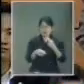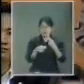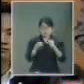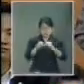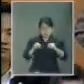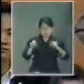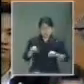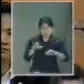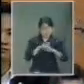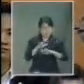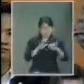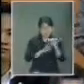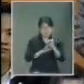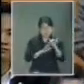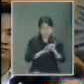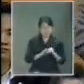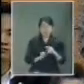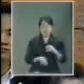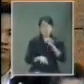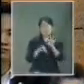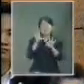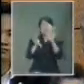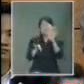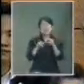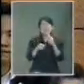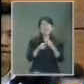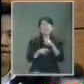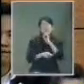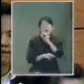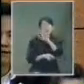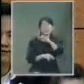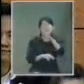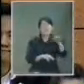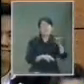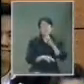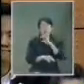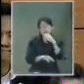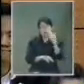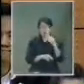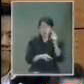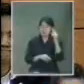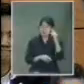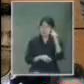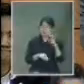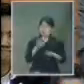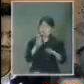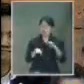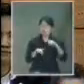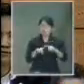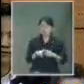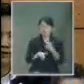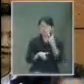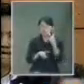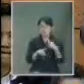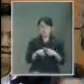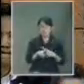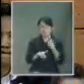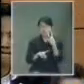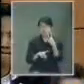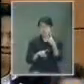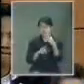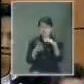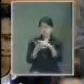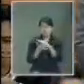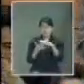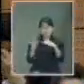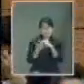ตั้งด้วยปากเปล่าก่อนครับน่าจะอยู่ประมาณกลางกุมภานี่แหละครับรู้กันแล้วก็ตั้ง